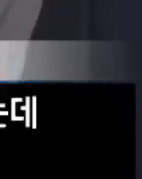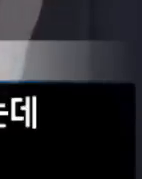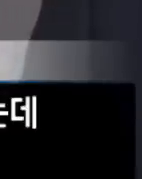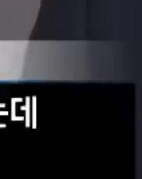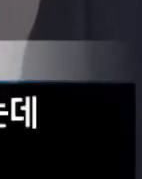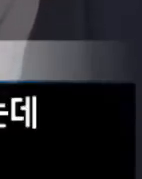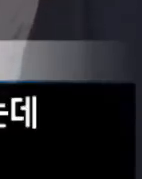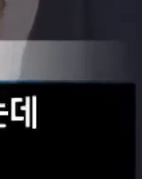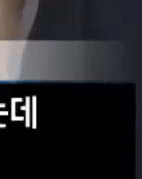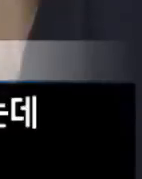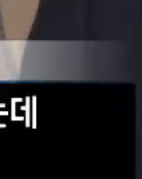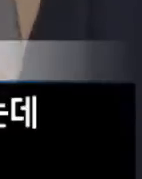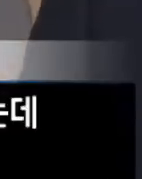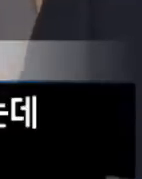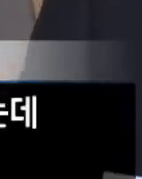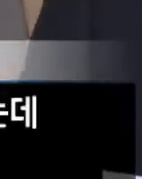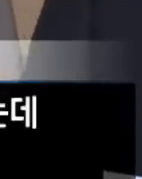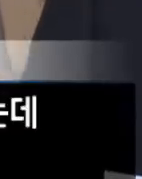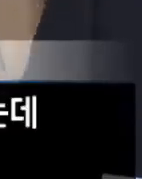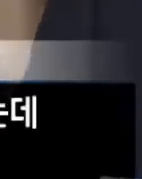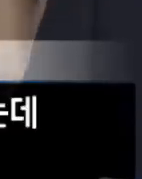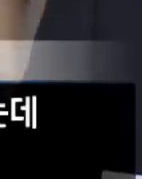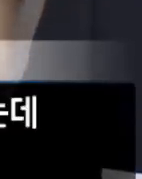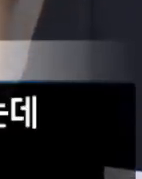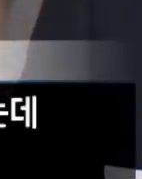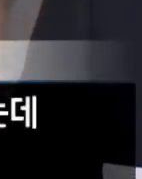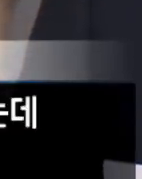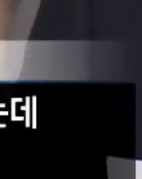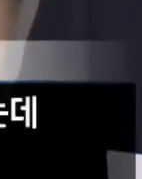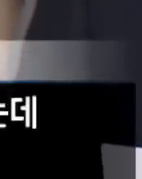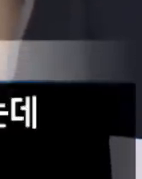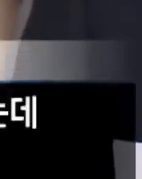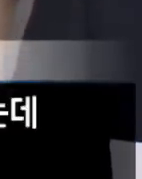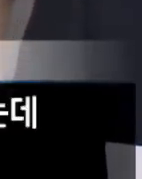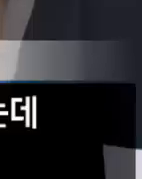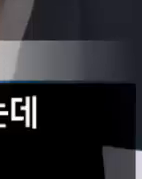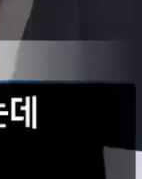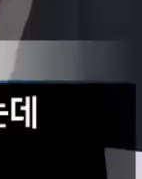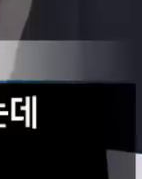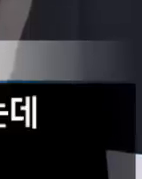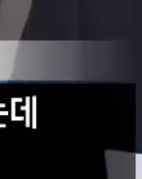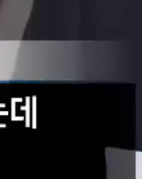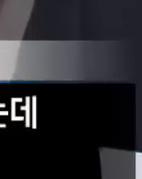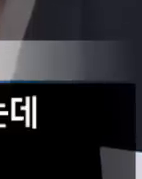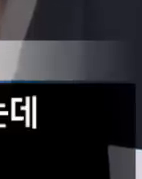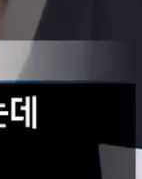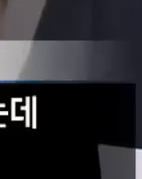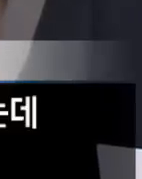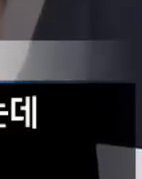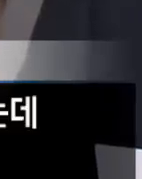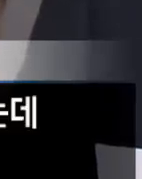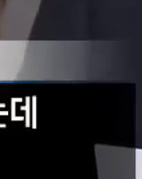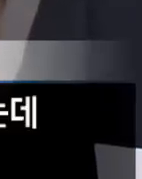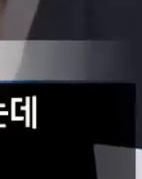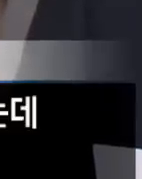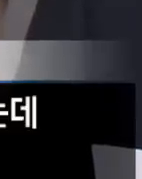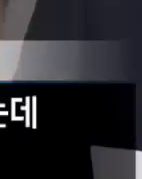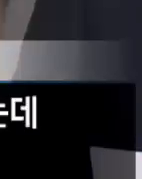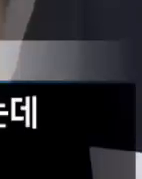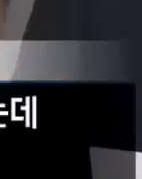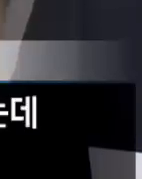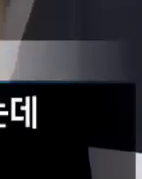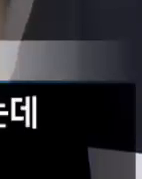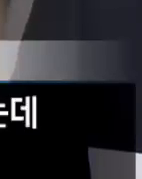오늘 우리 회의 중에 뭐 김남국 의원이 저랑 장예찬 최고위원을 뭐 고소고발을 했다고 하는데 이 모든